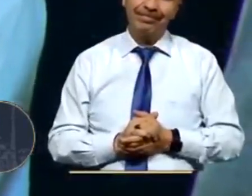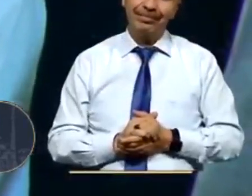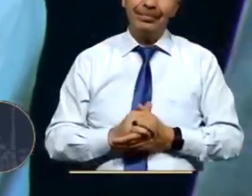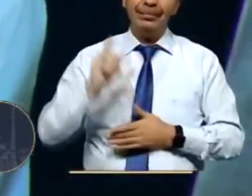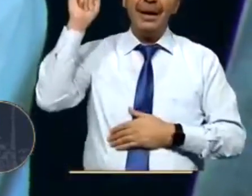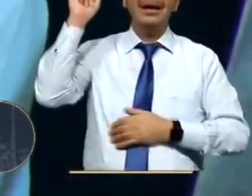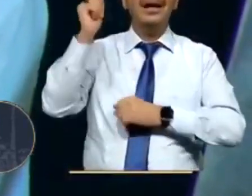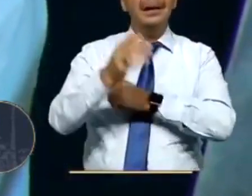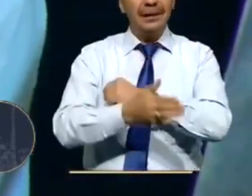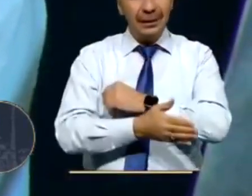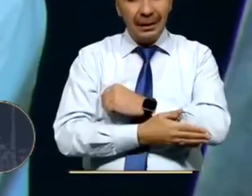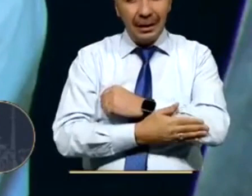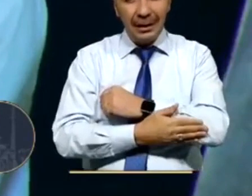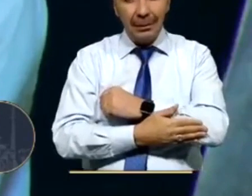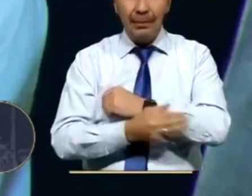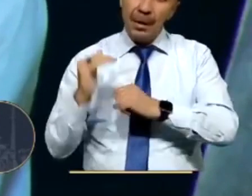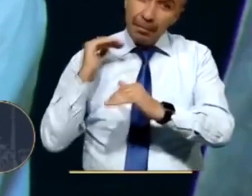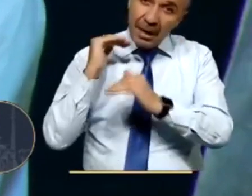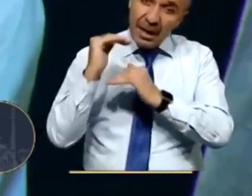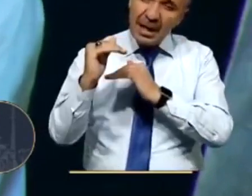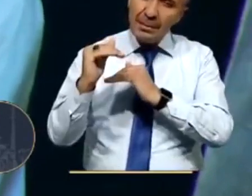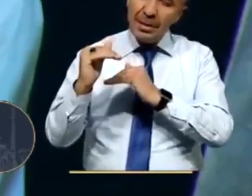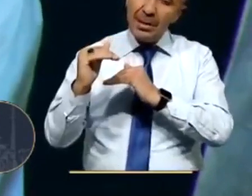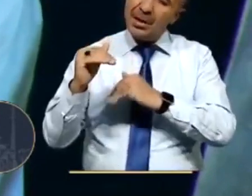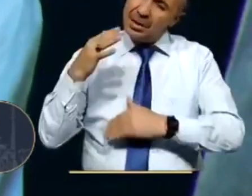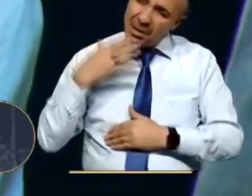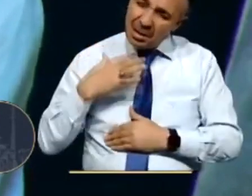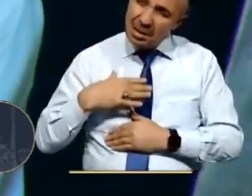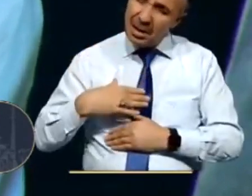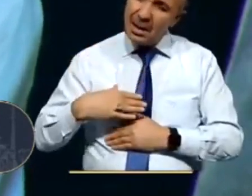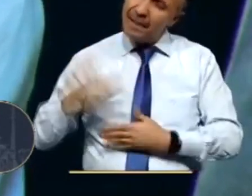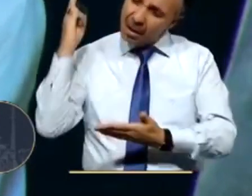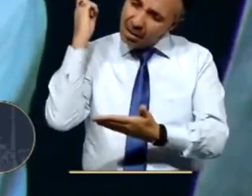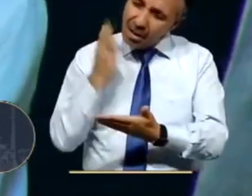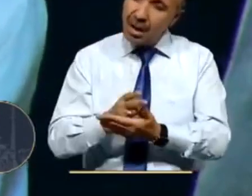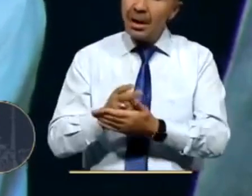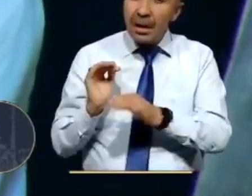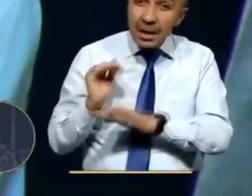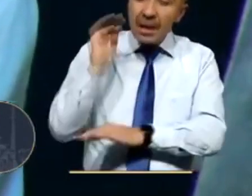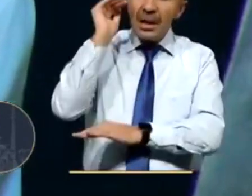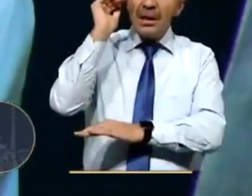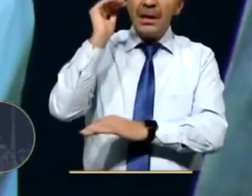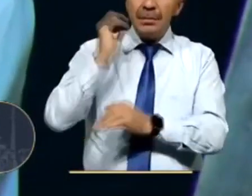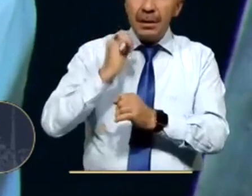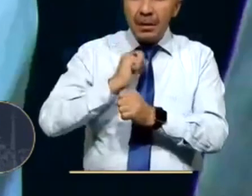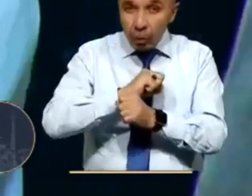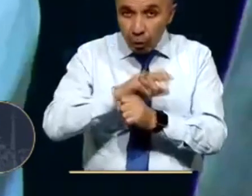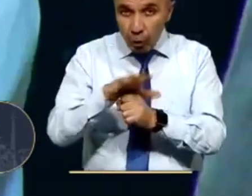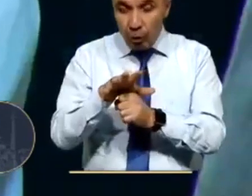Allah'ın yardımı, milletimizin azim ve kararlılığı ile yaşadığımız küresel sıkıntıları